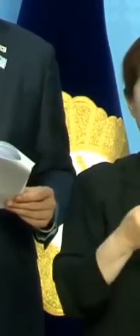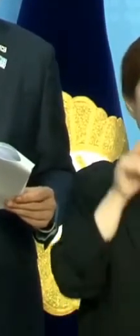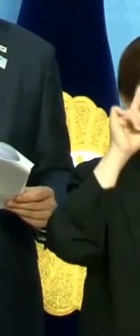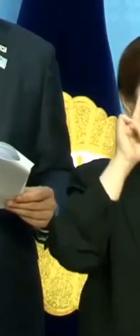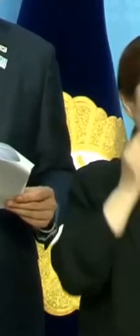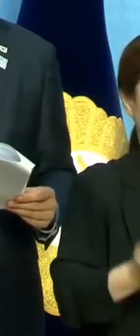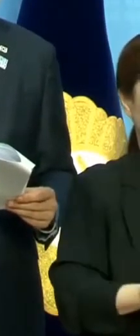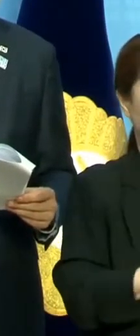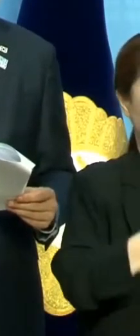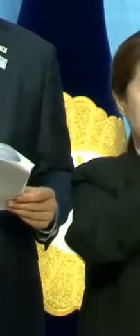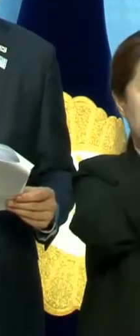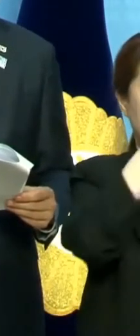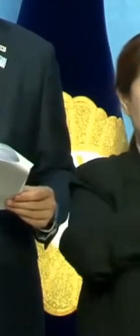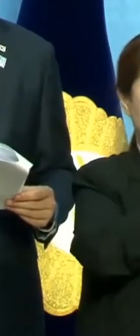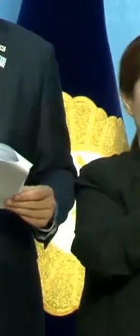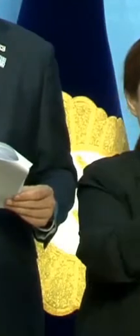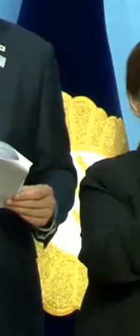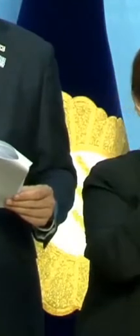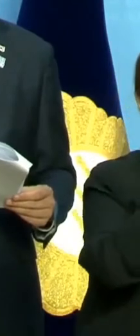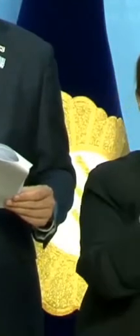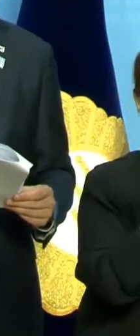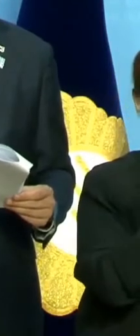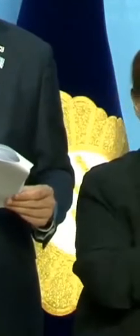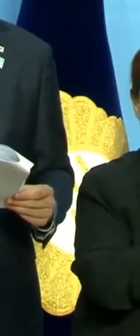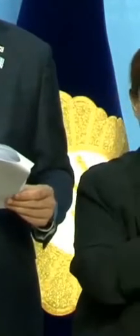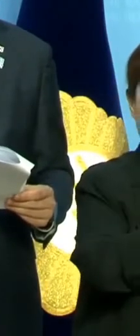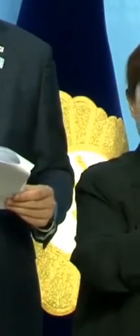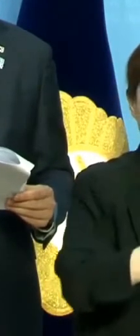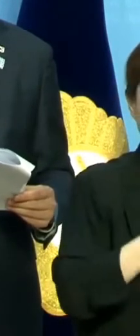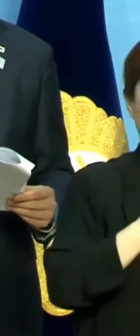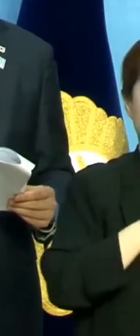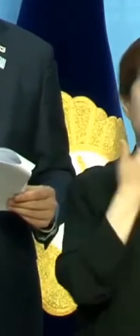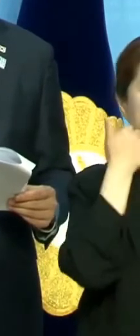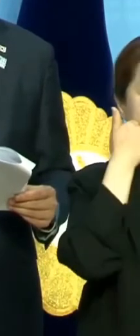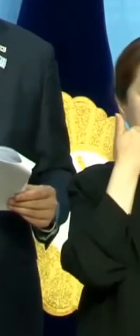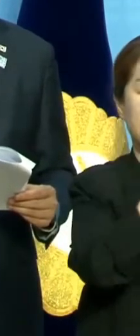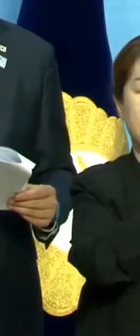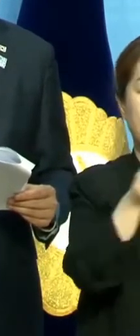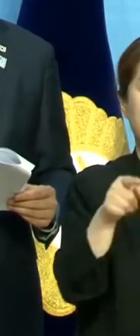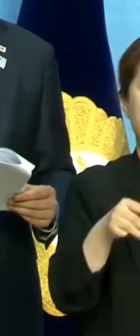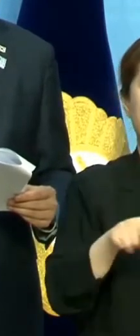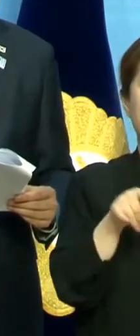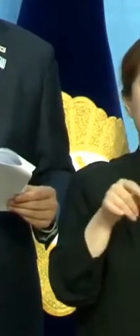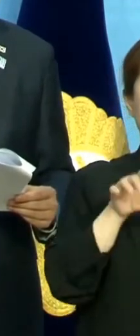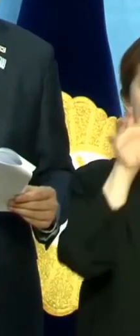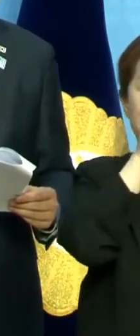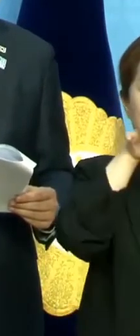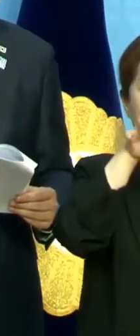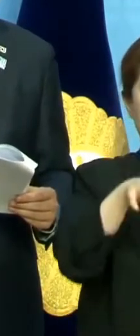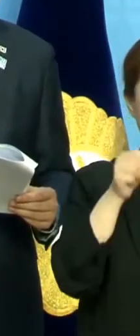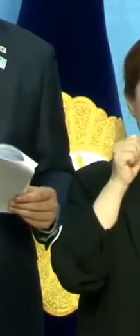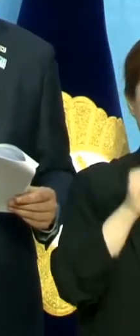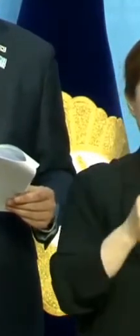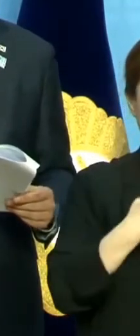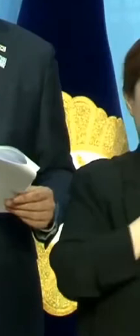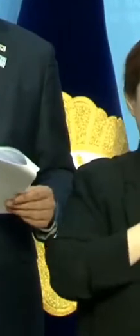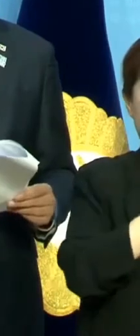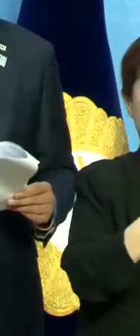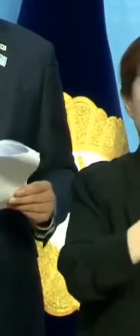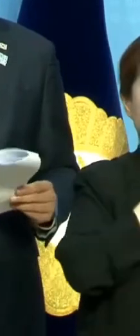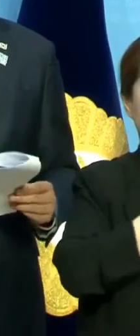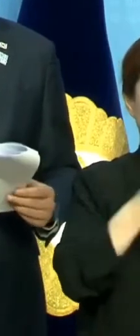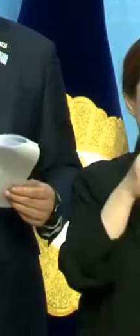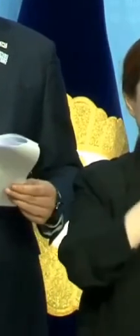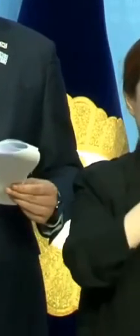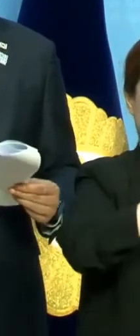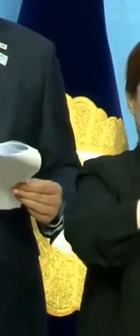스트레스로 수면제를 복용하던 고 선수는 가족과 지인들에게 숙소에 있는 게 괴롭다, 죽고 싶다 등의 메시지를 여러 차례